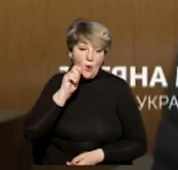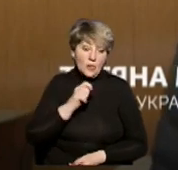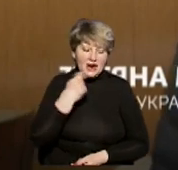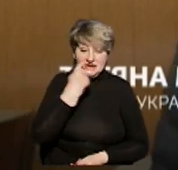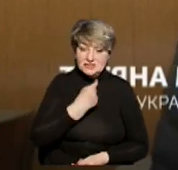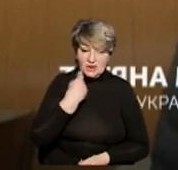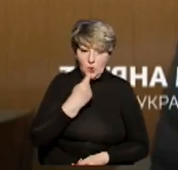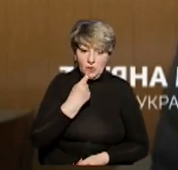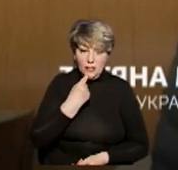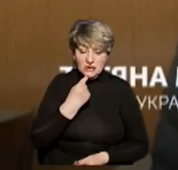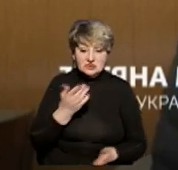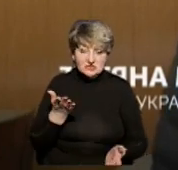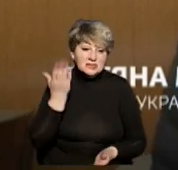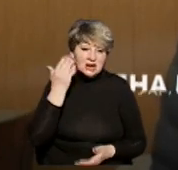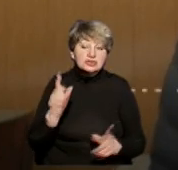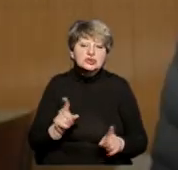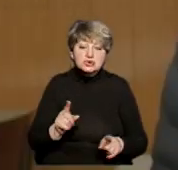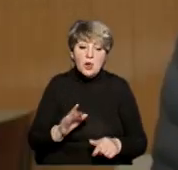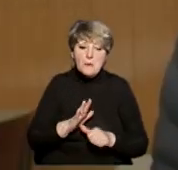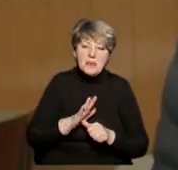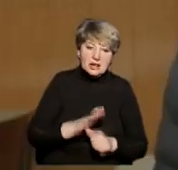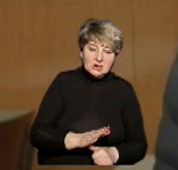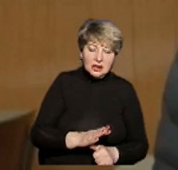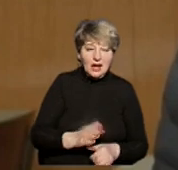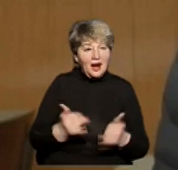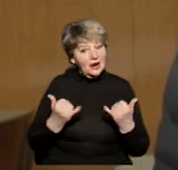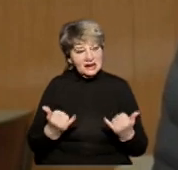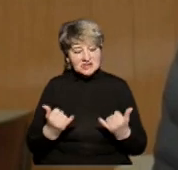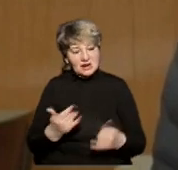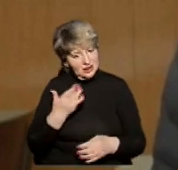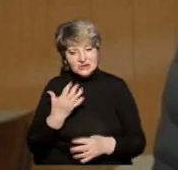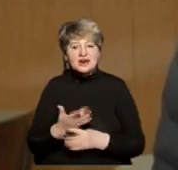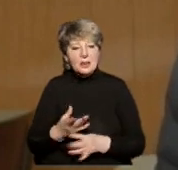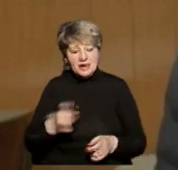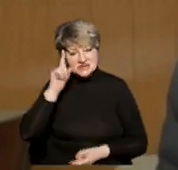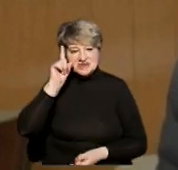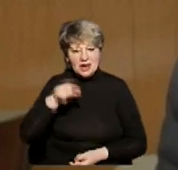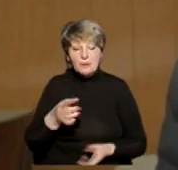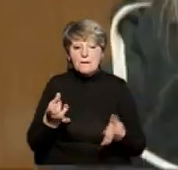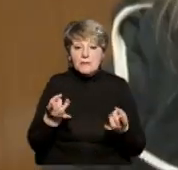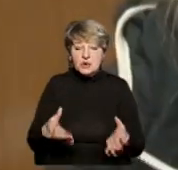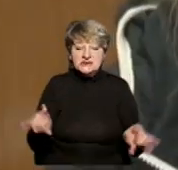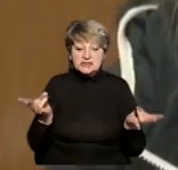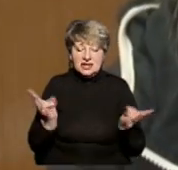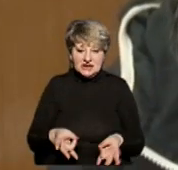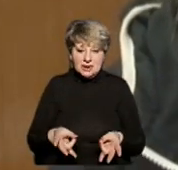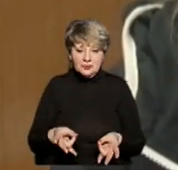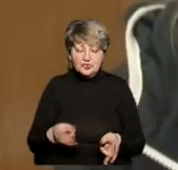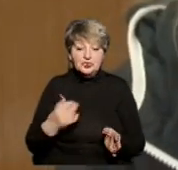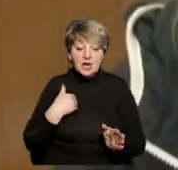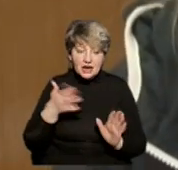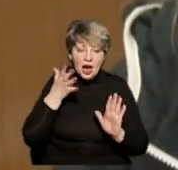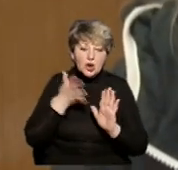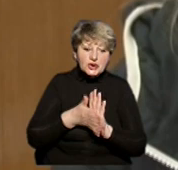мову принижували, а зараз треба її знати, просто треба. Мову розумію